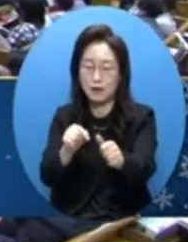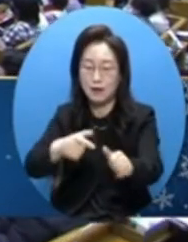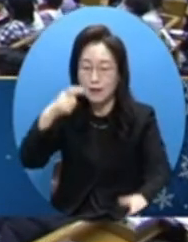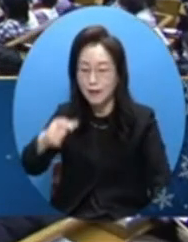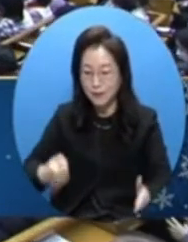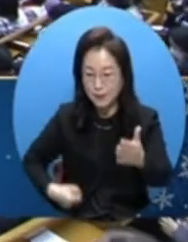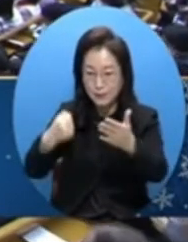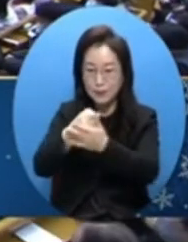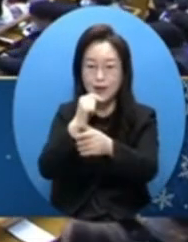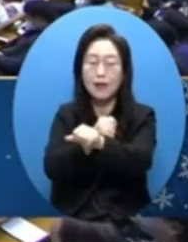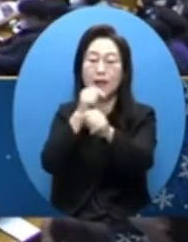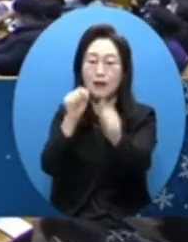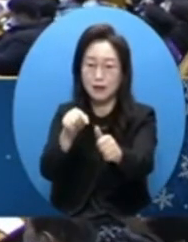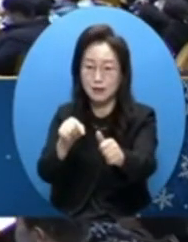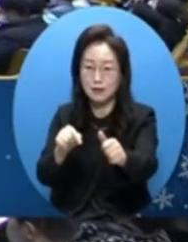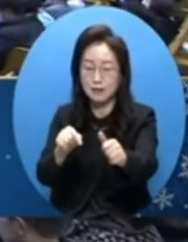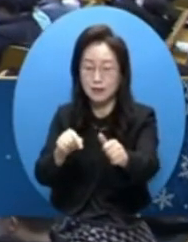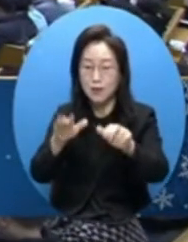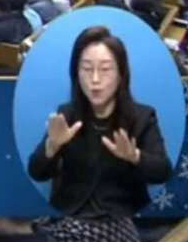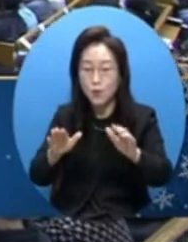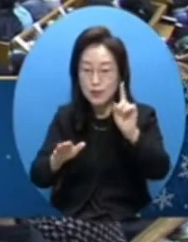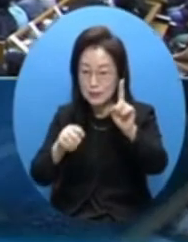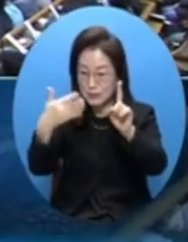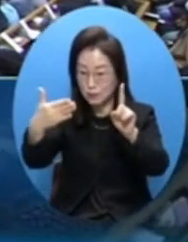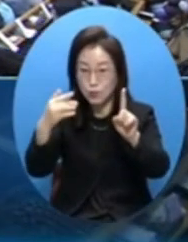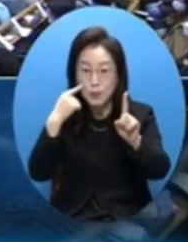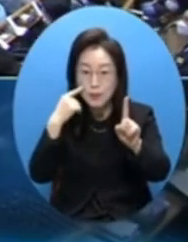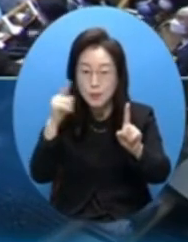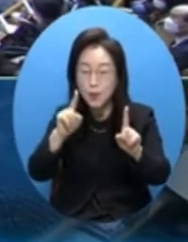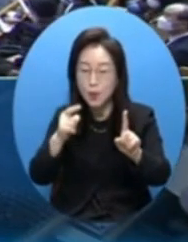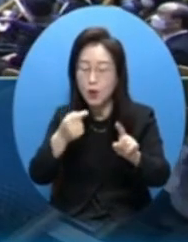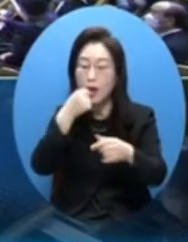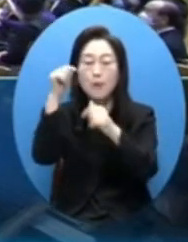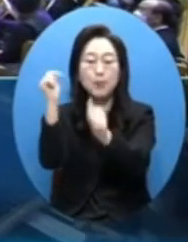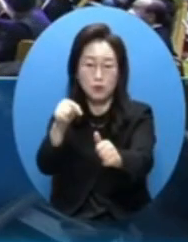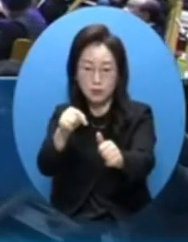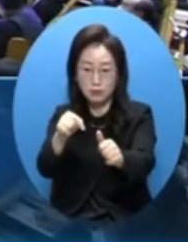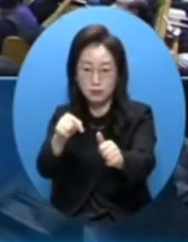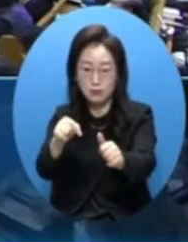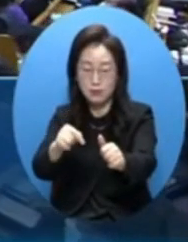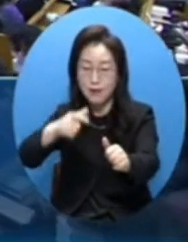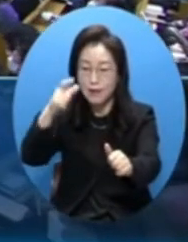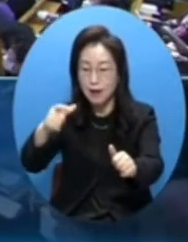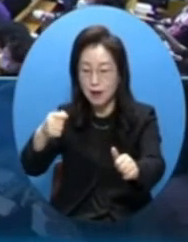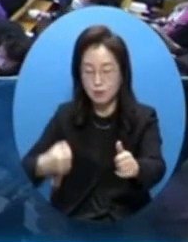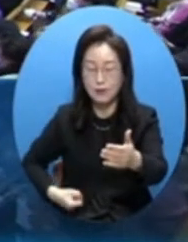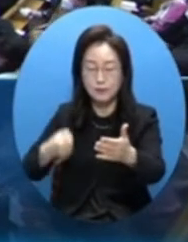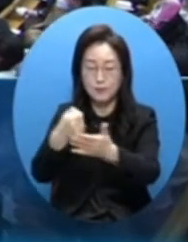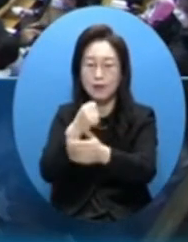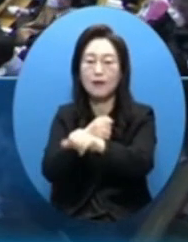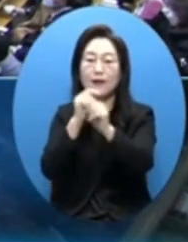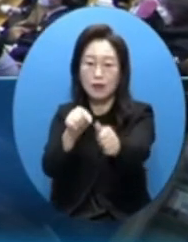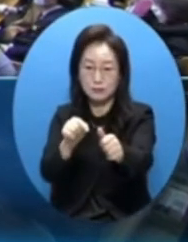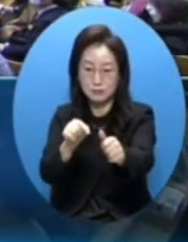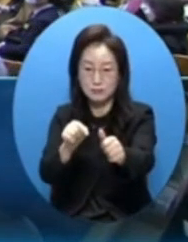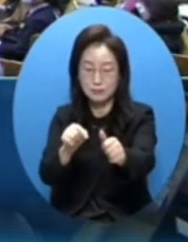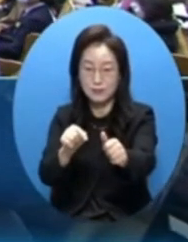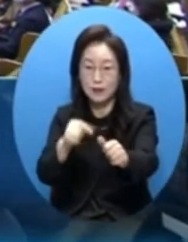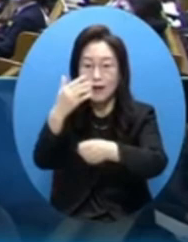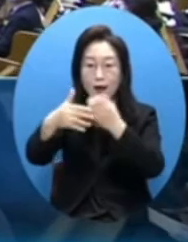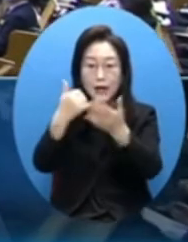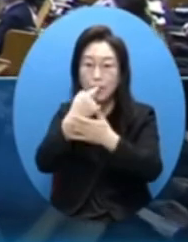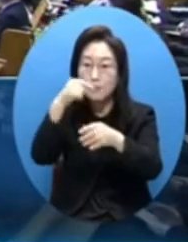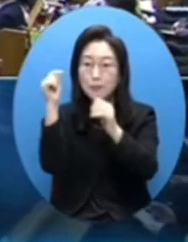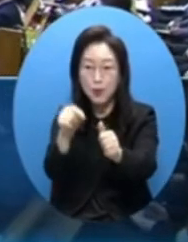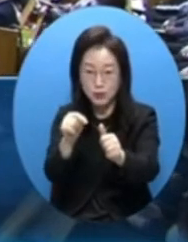강하고 담대하라. 오늘 1장 9절 보니까 내가 내게 명령한 것이 아니냐, 강하고 담대하라. 하나님께서